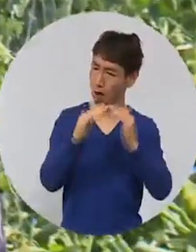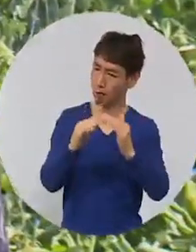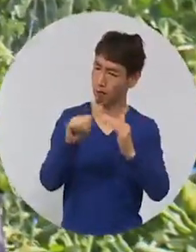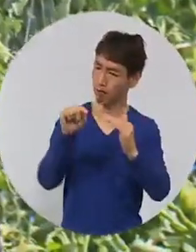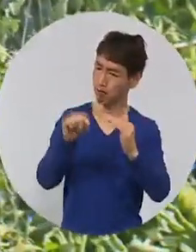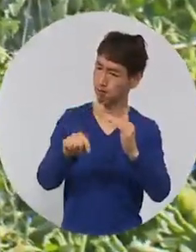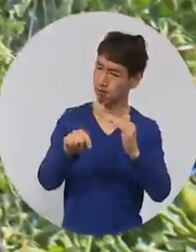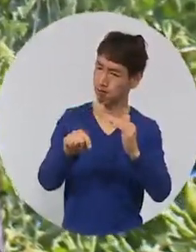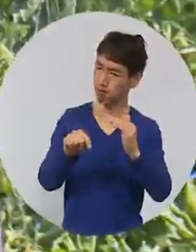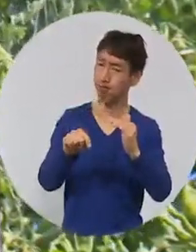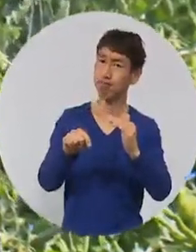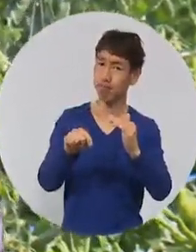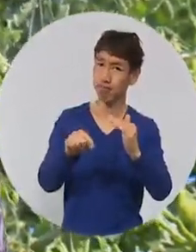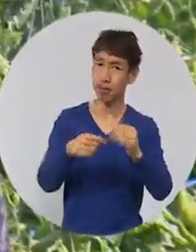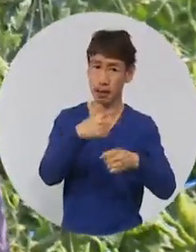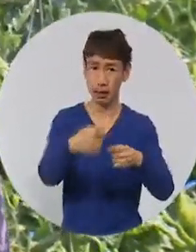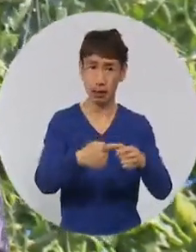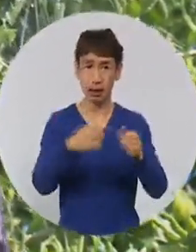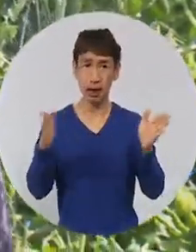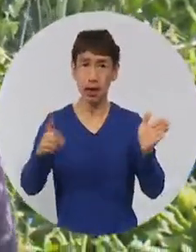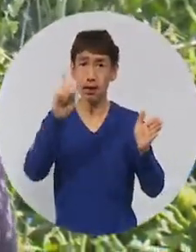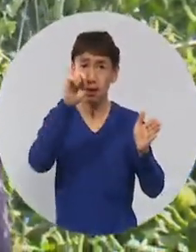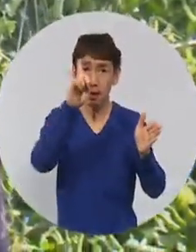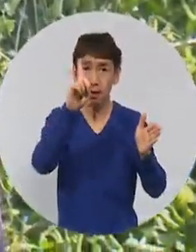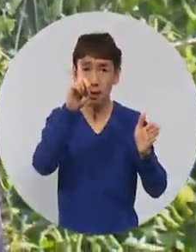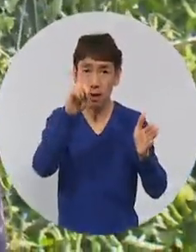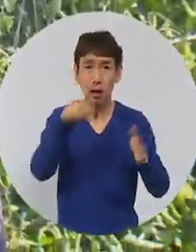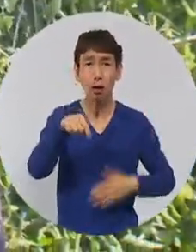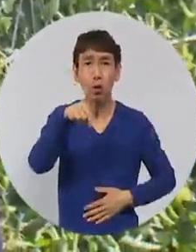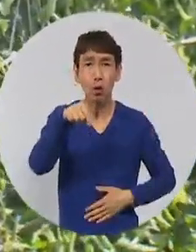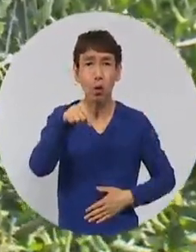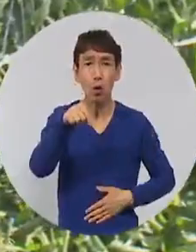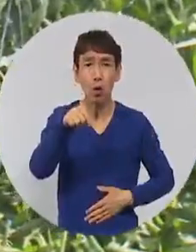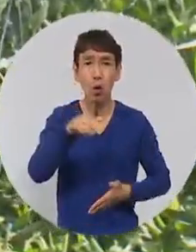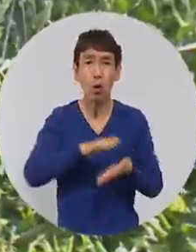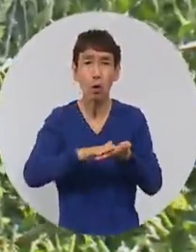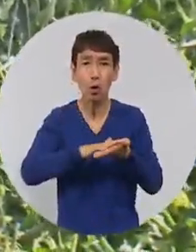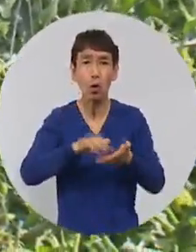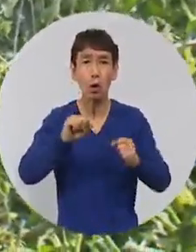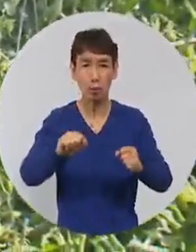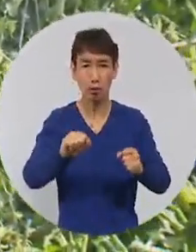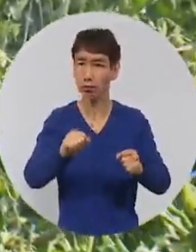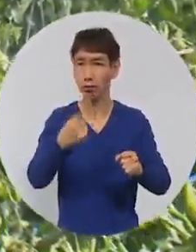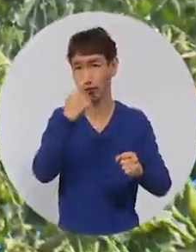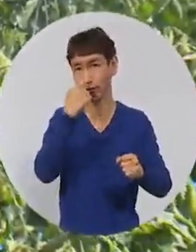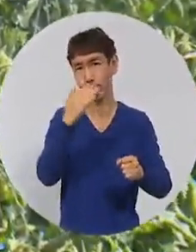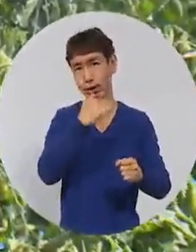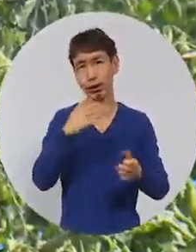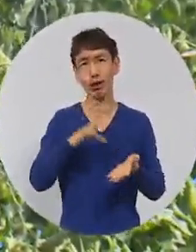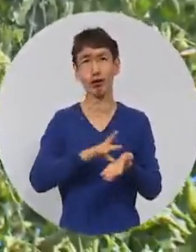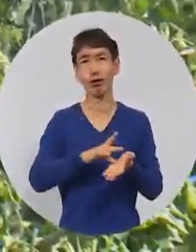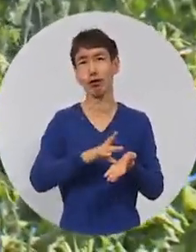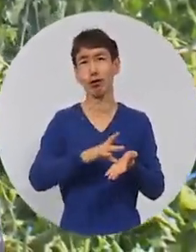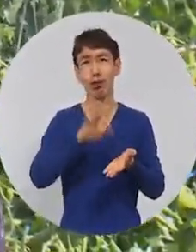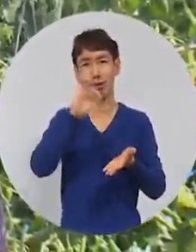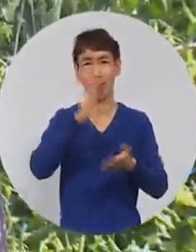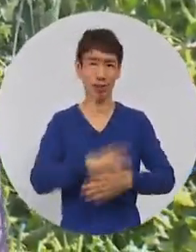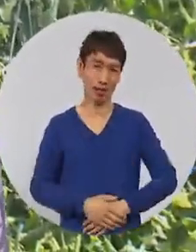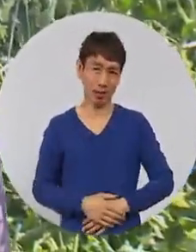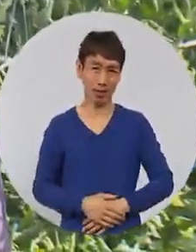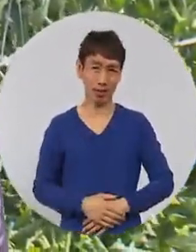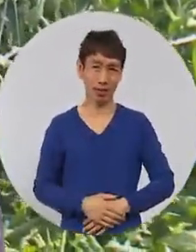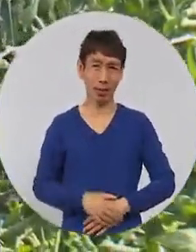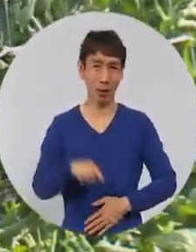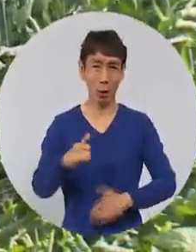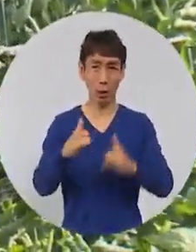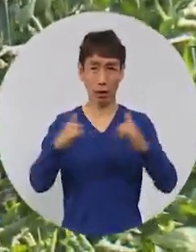ども、やはり年に1回土壌消毒ってするんですよ。で、薬を使わないようにしてやってるのよ。このハウスは2タン